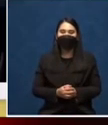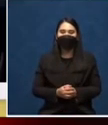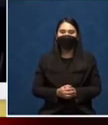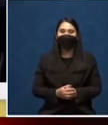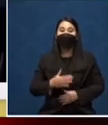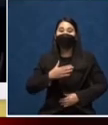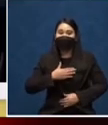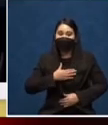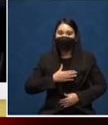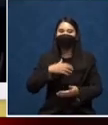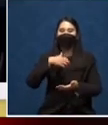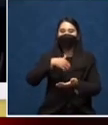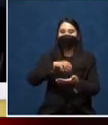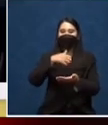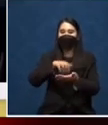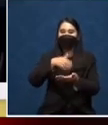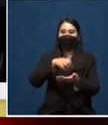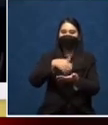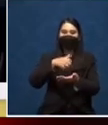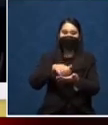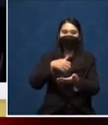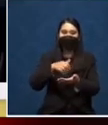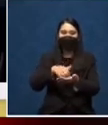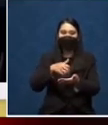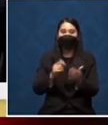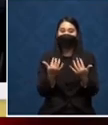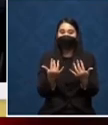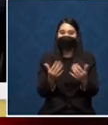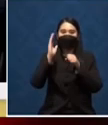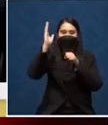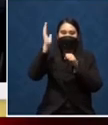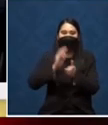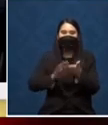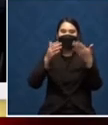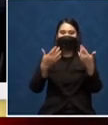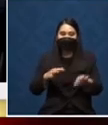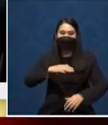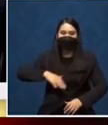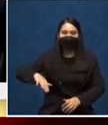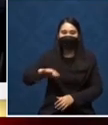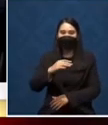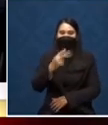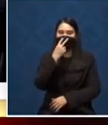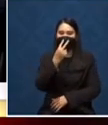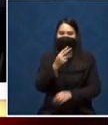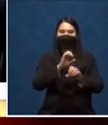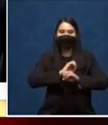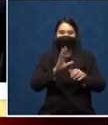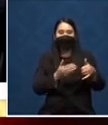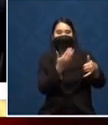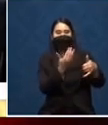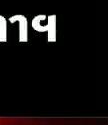เราจะมาชี้ให้เห็นหลังจากที่เราอภิปรายเสร็จแล้วเนี่ยทุกคนจะเห็นตัวตนของค